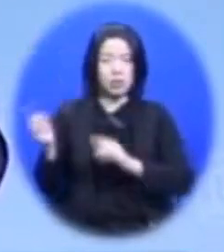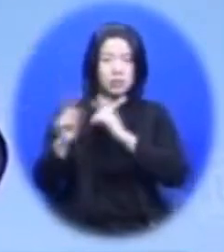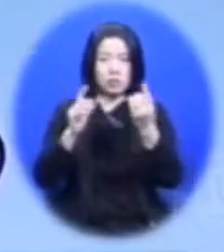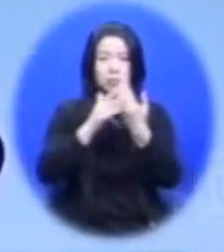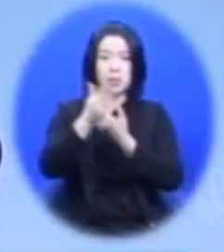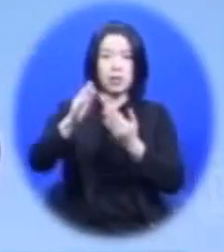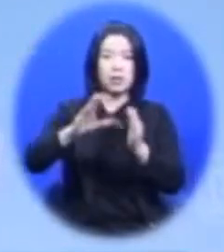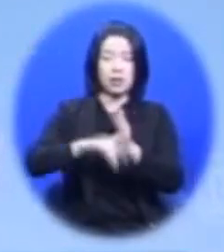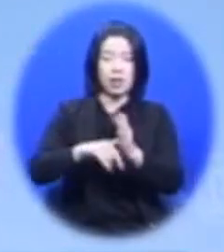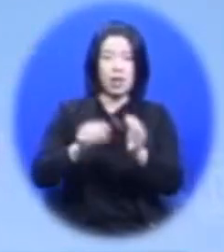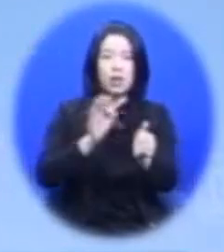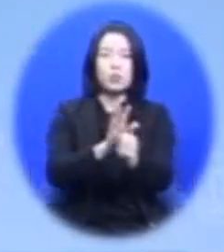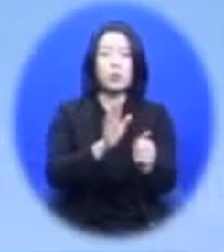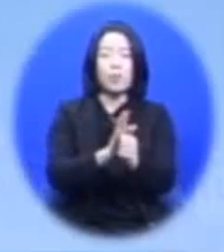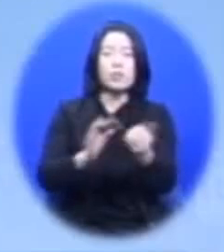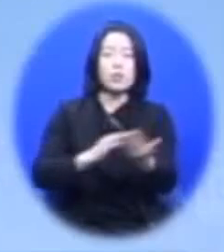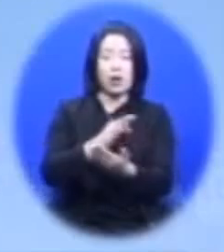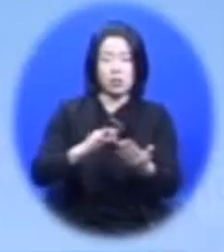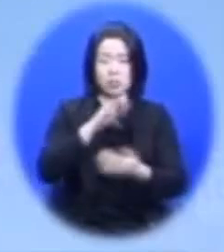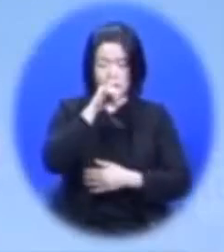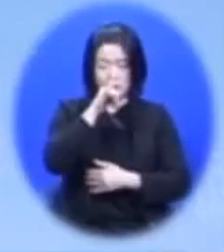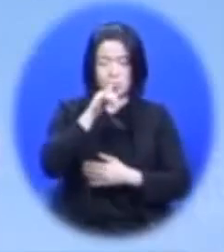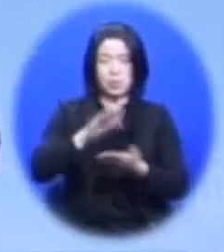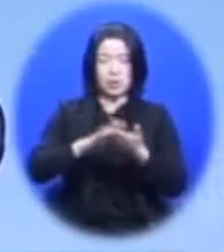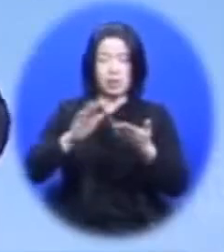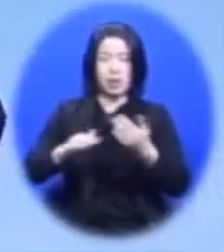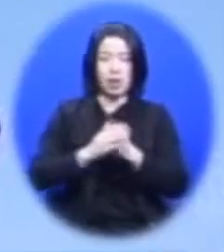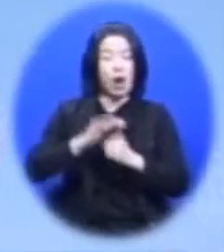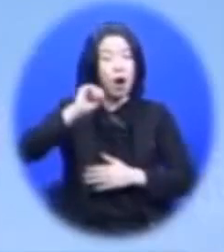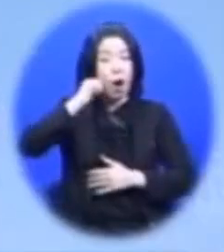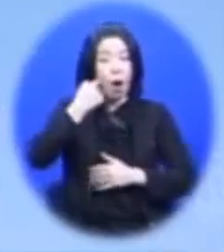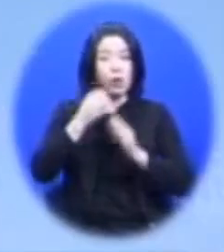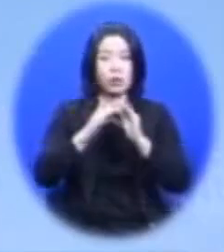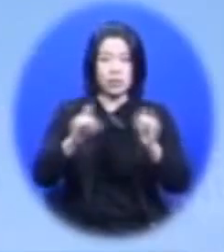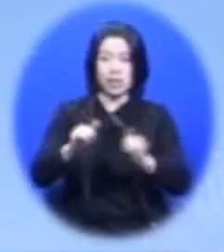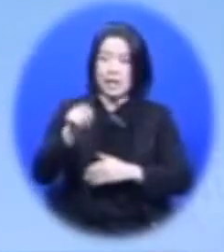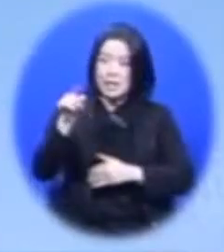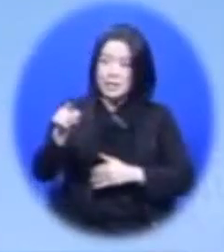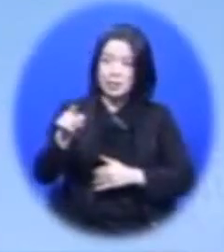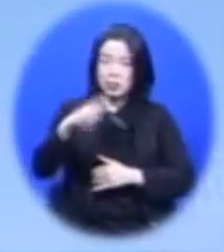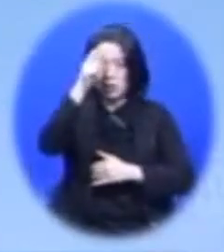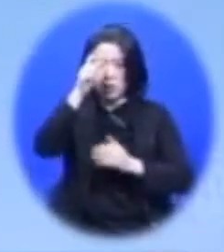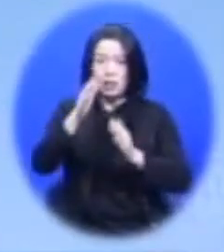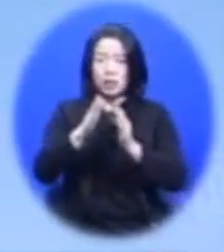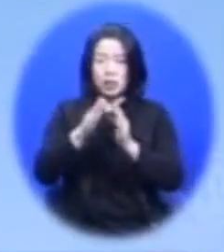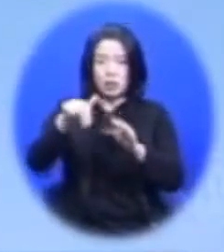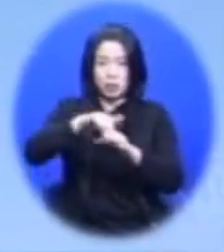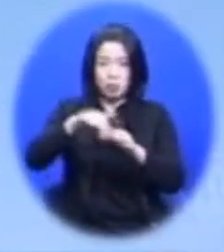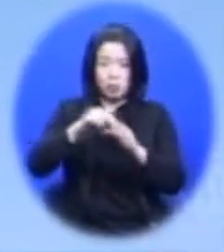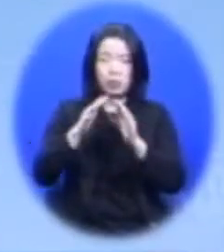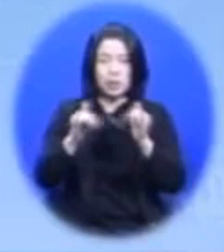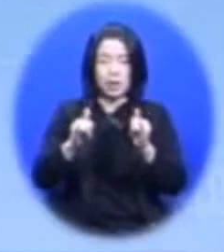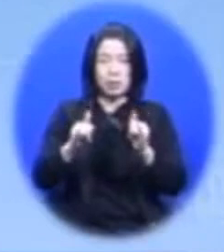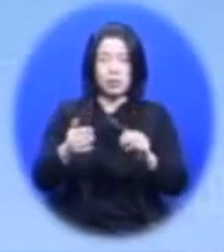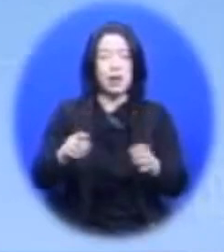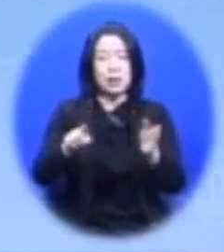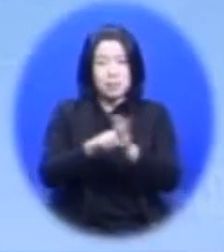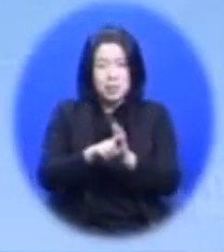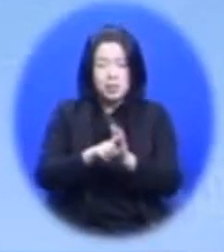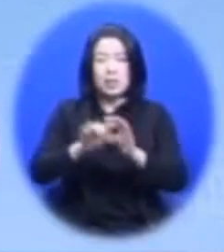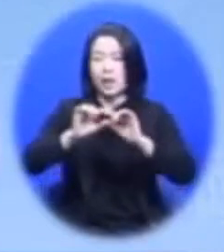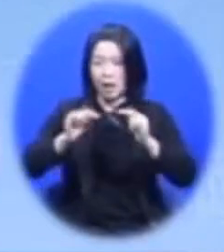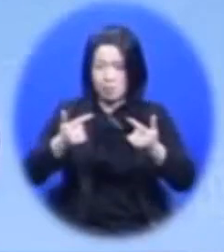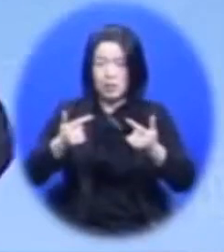헌금을 합니다. 헌금 시간에 어려운 이들, 그분이 기독교인이든 예수 믿는 분이든 아니든